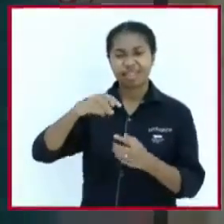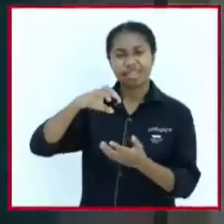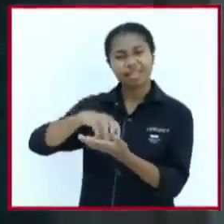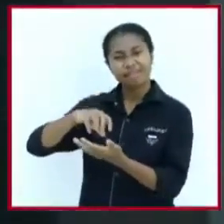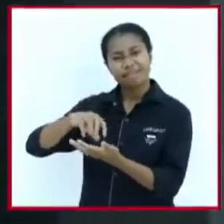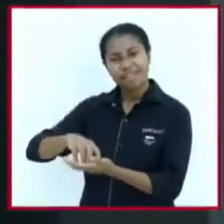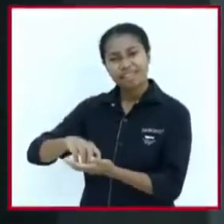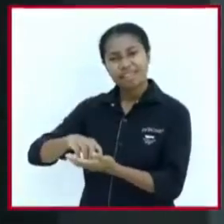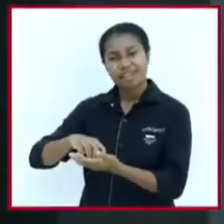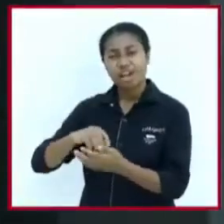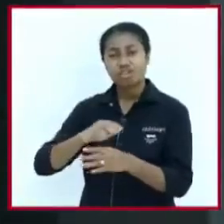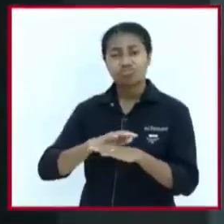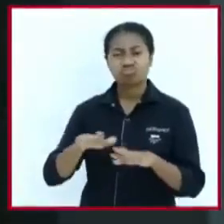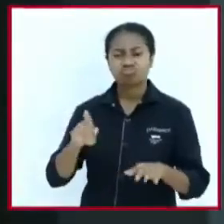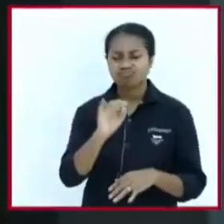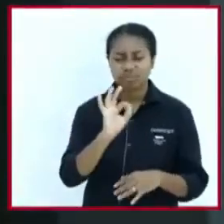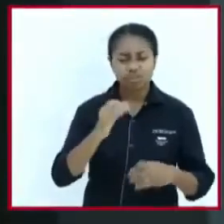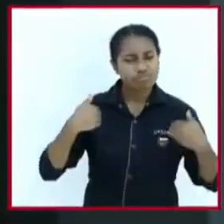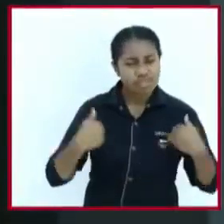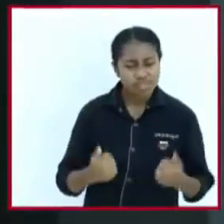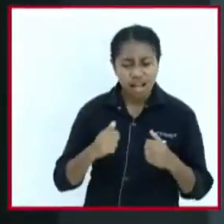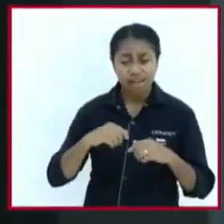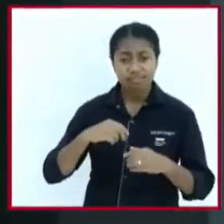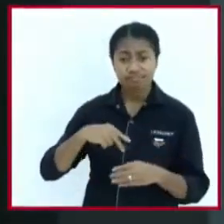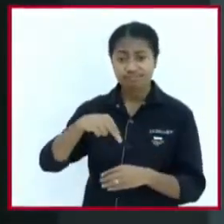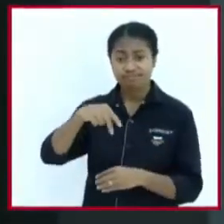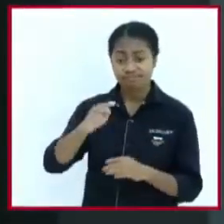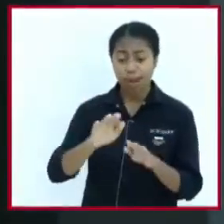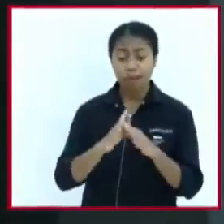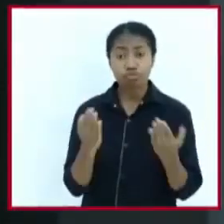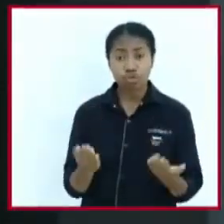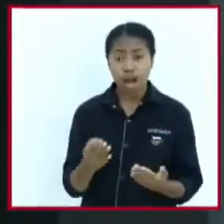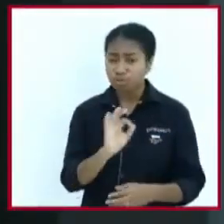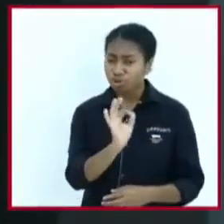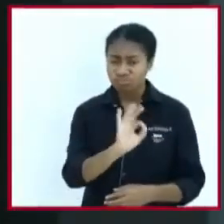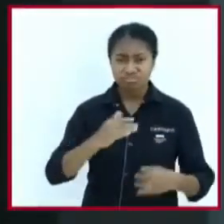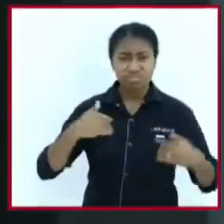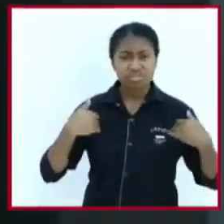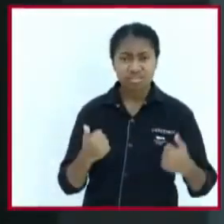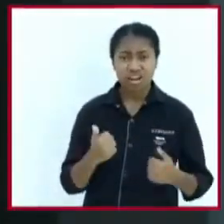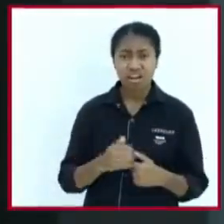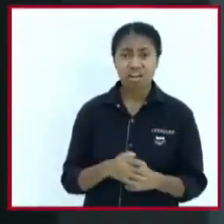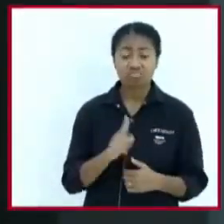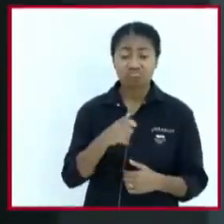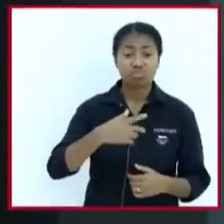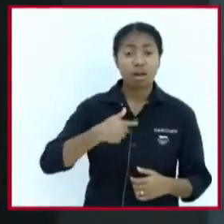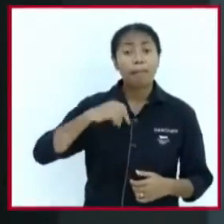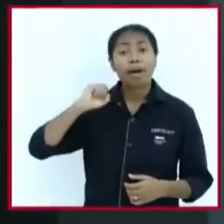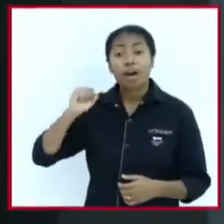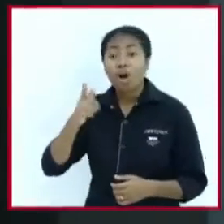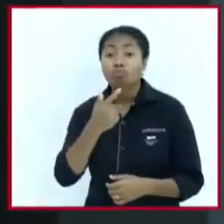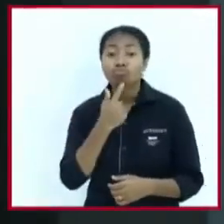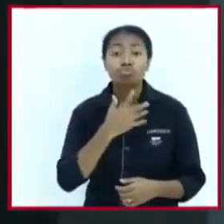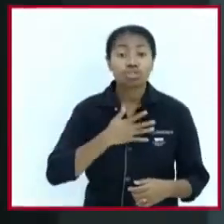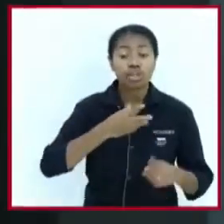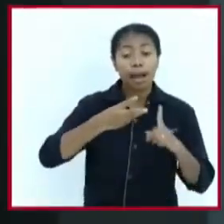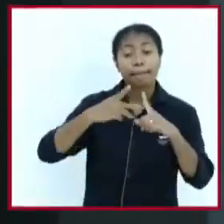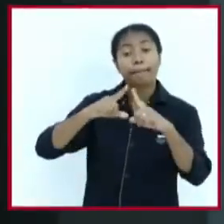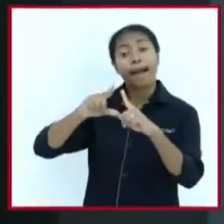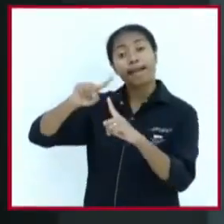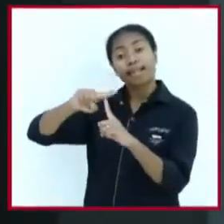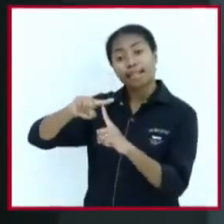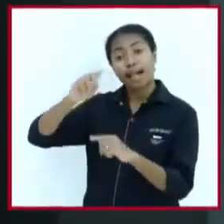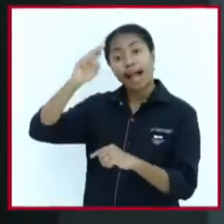Belum terbuka masih tertutup Jadi kalian boleh bangga bangga punya bait Allah tapi tahukah kalian justru